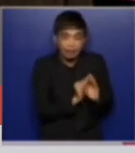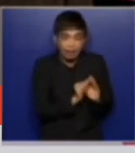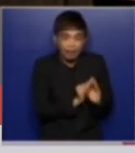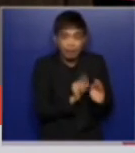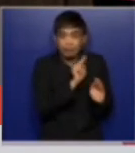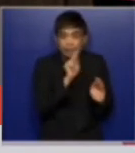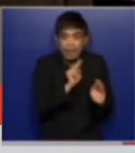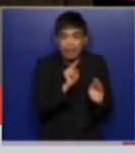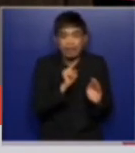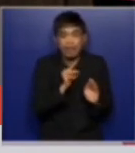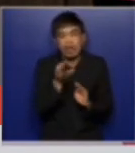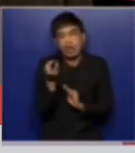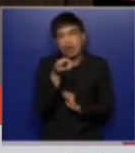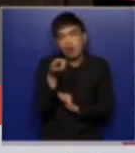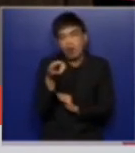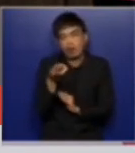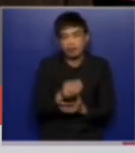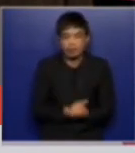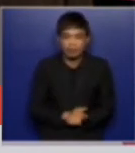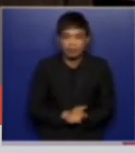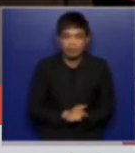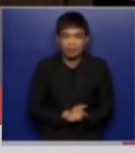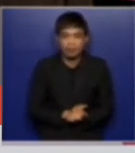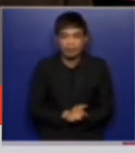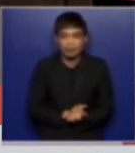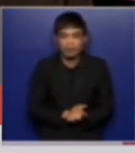3เดือนครับและมี